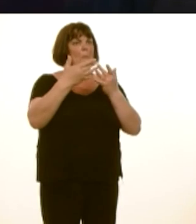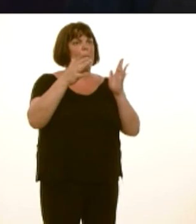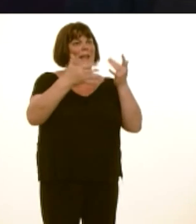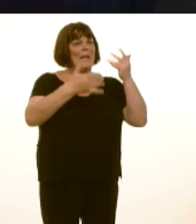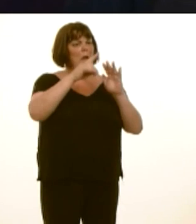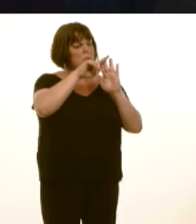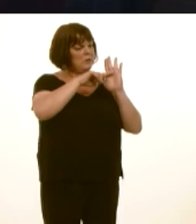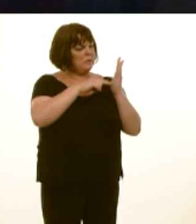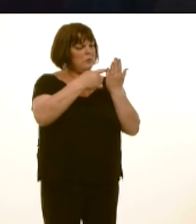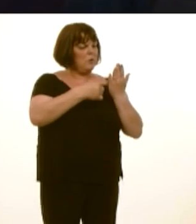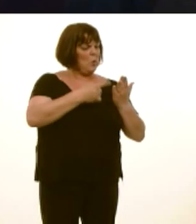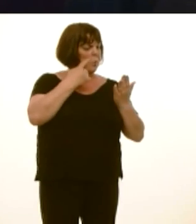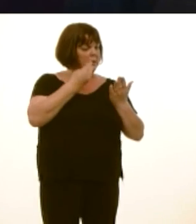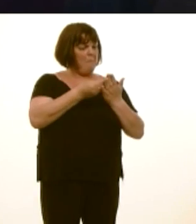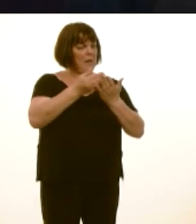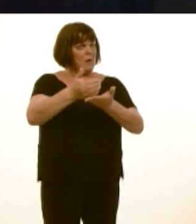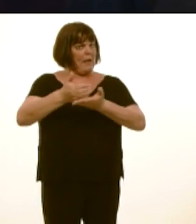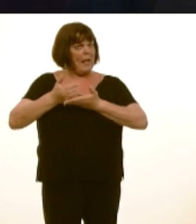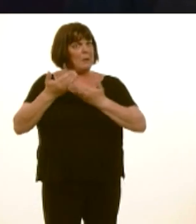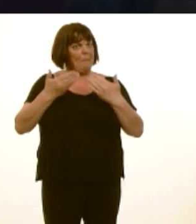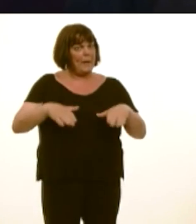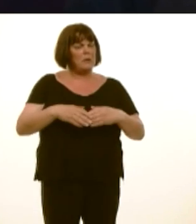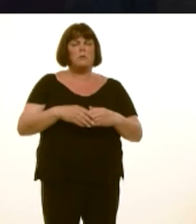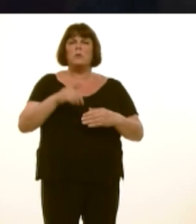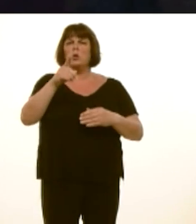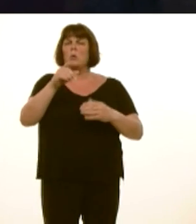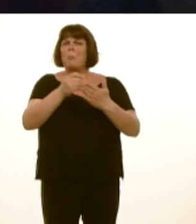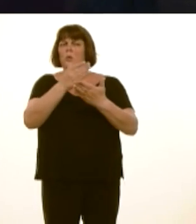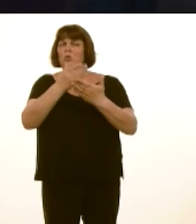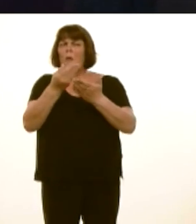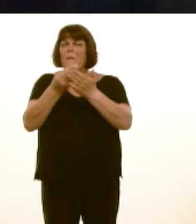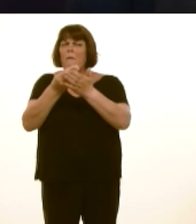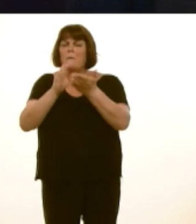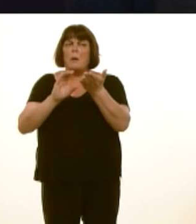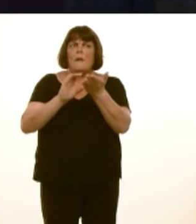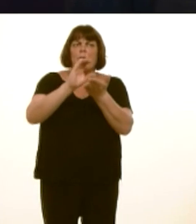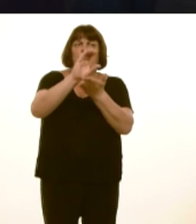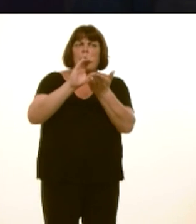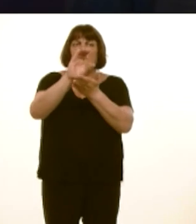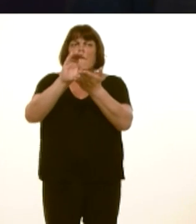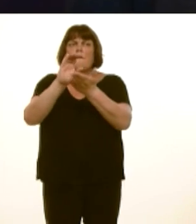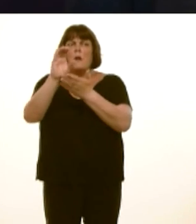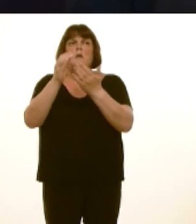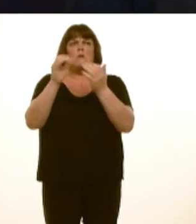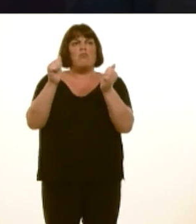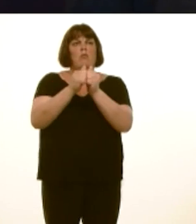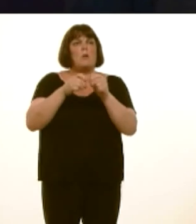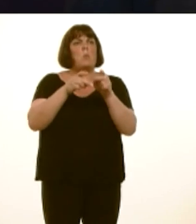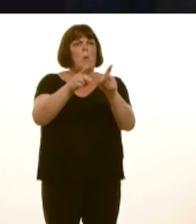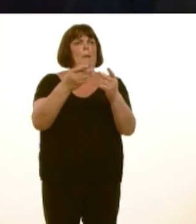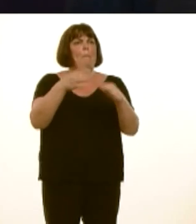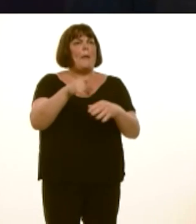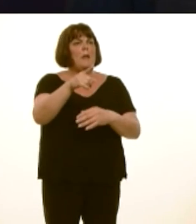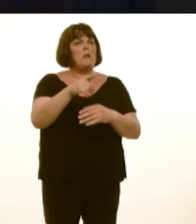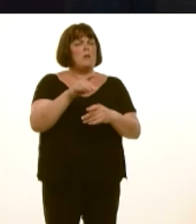fe chi yn sicrhau bod yr arian mae'n cael ei ddefnyddio yn ôl y pwrpas dych chi wedi dynodi, a fydd yna angen i'r Bwrdd Iechyd yn y